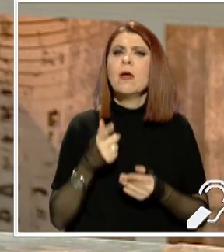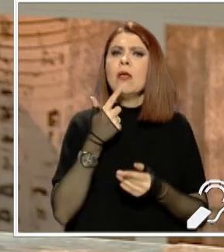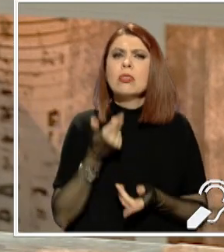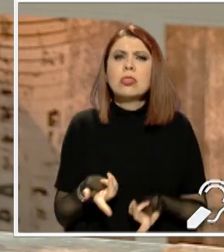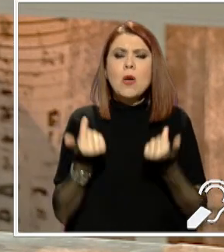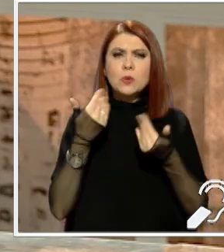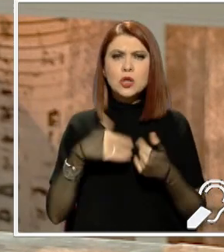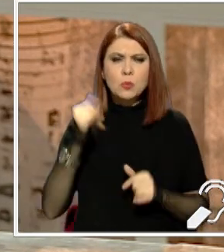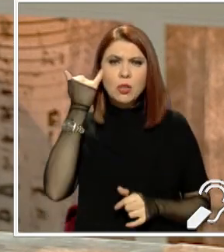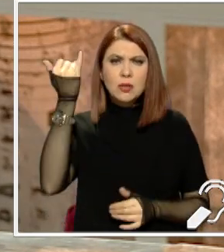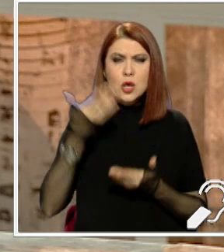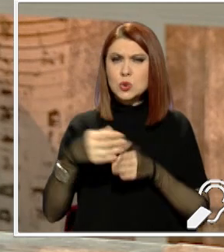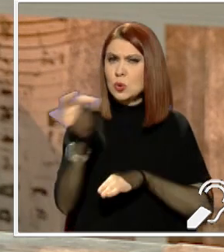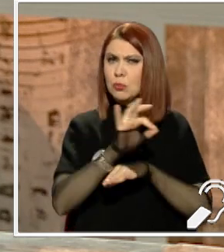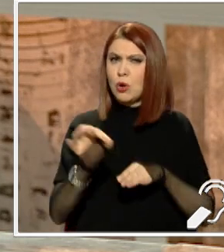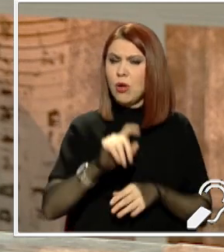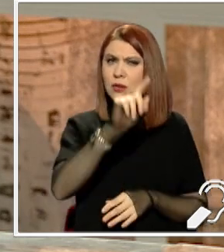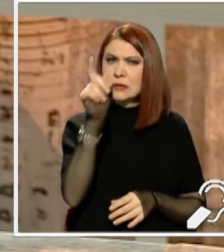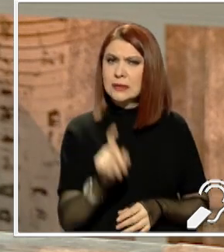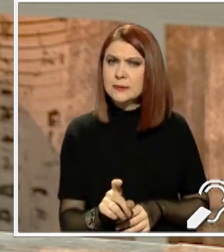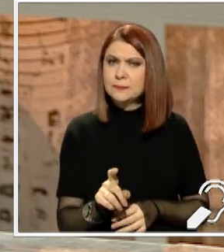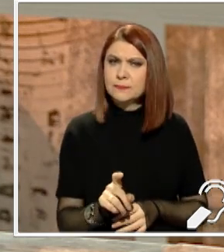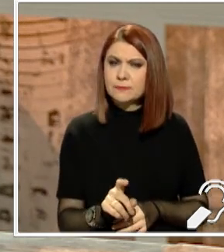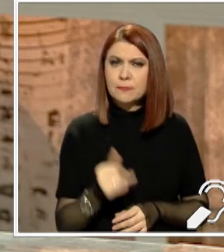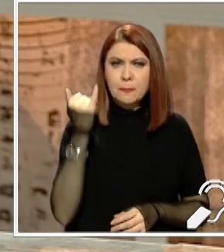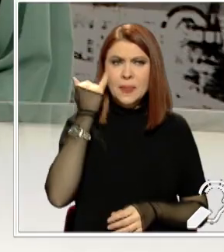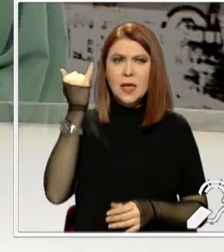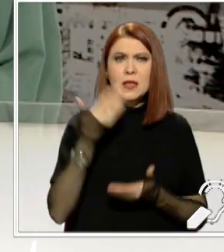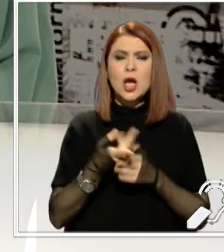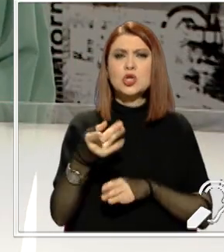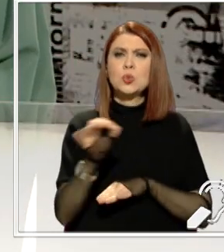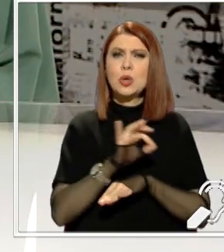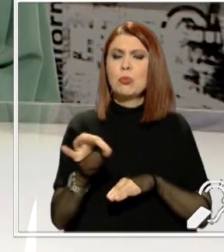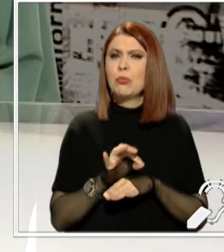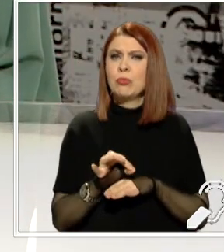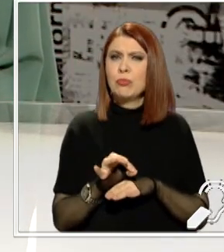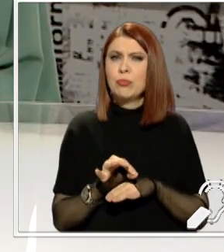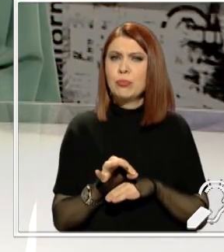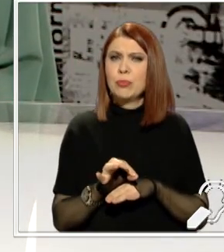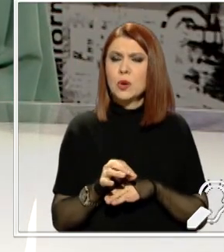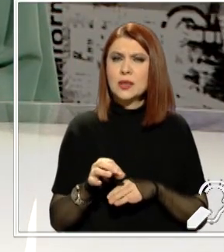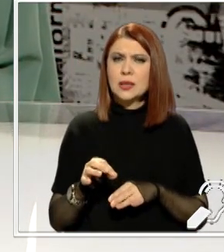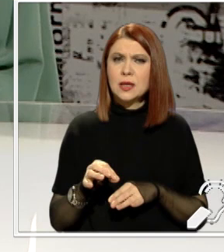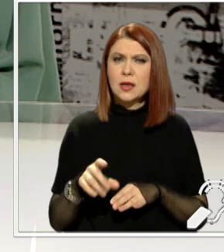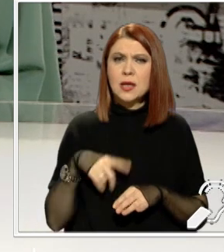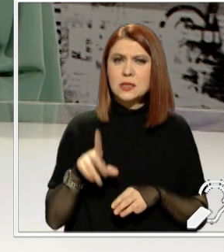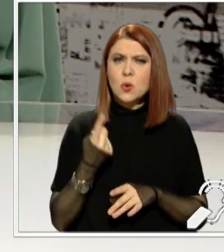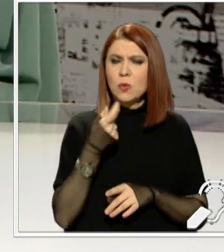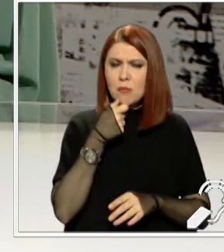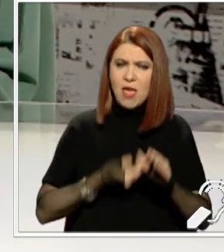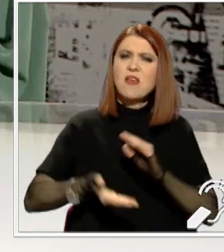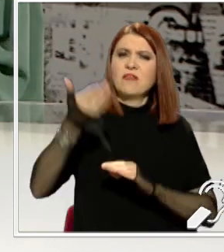pornit ideea acestui proiect? Ideea acestui proiect este una mai